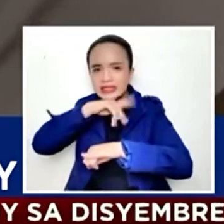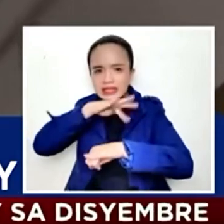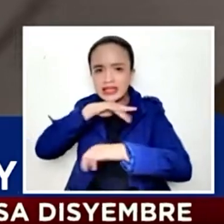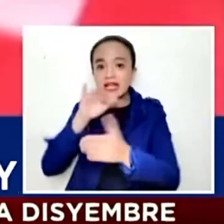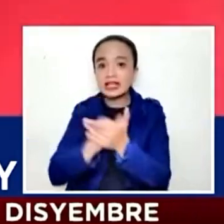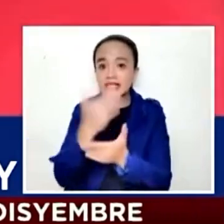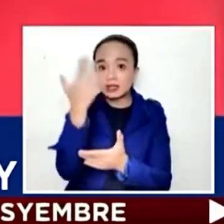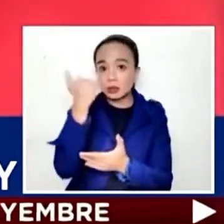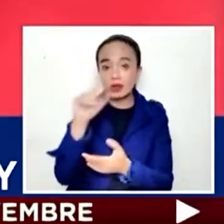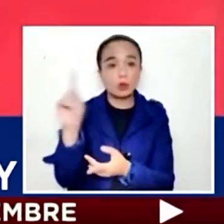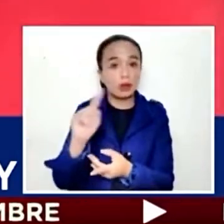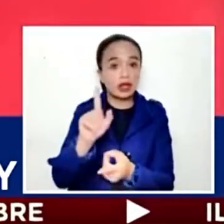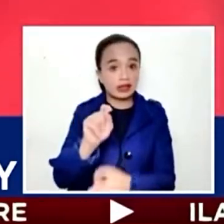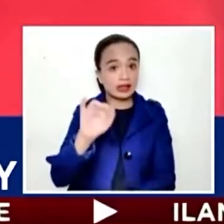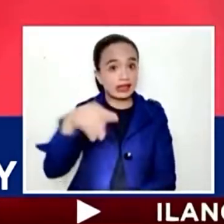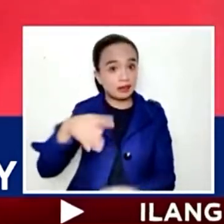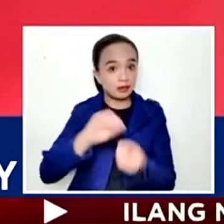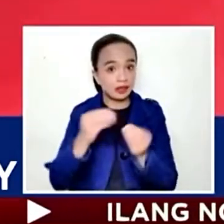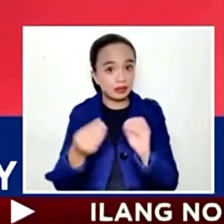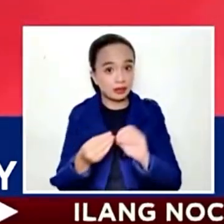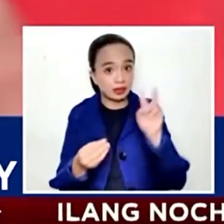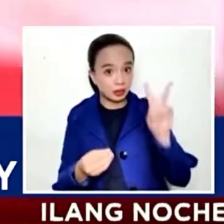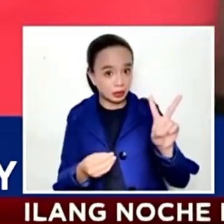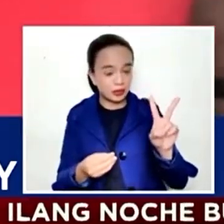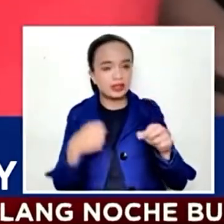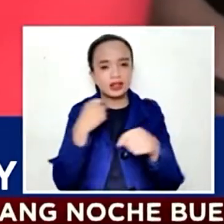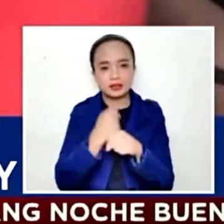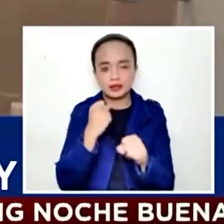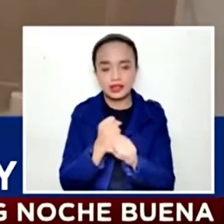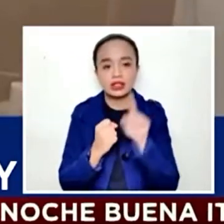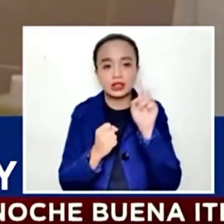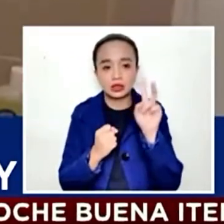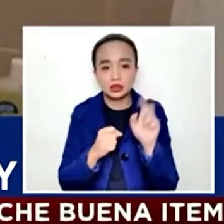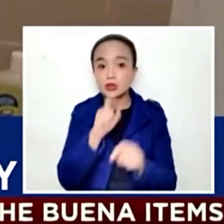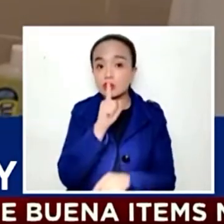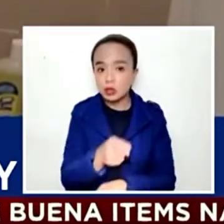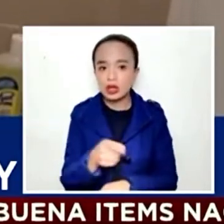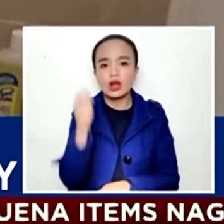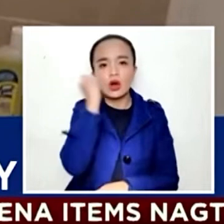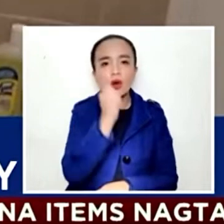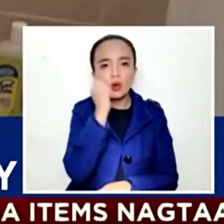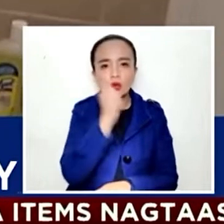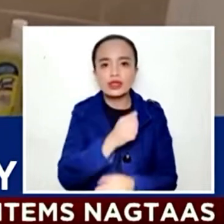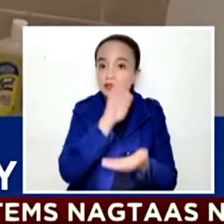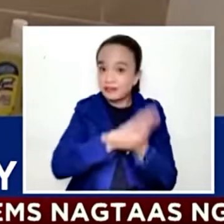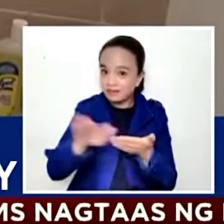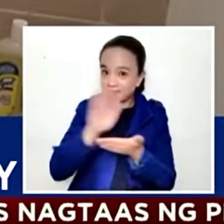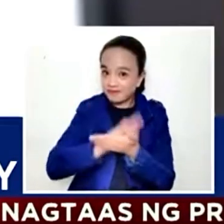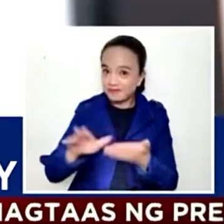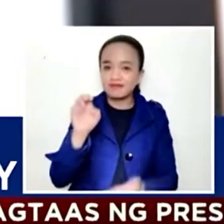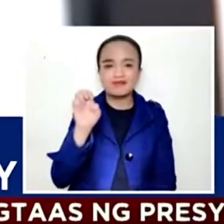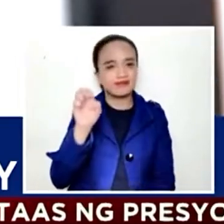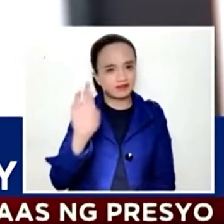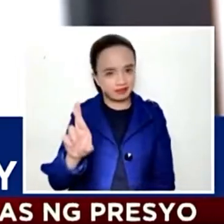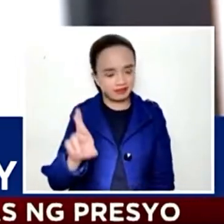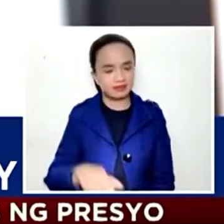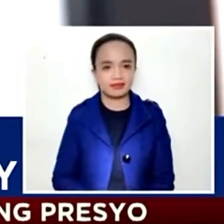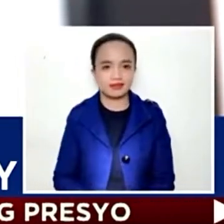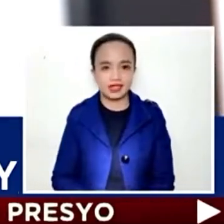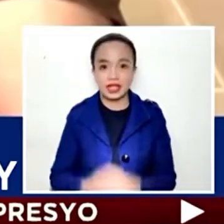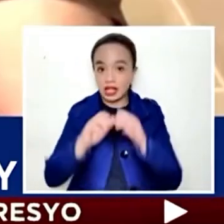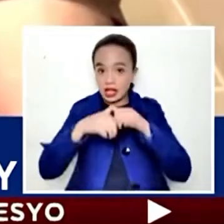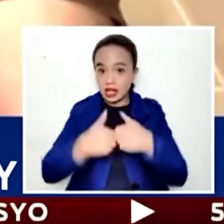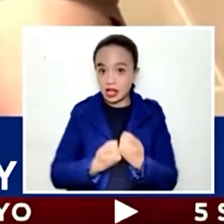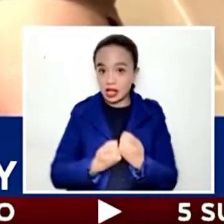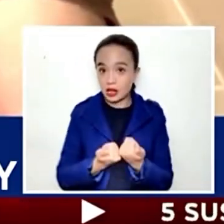ni Christy, siguraduhin palaging malinis ang kanilang banyo. At sa paglilinis, makakatulong